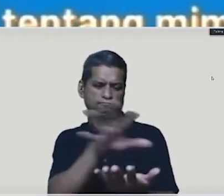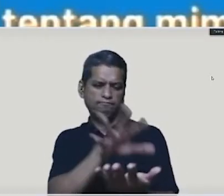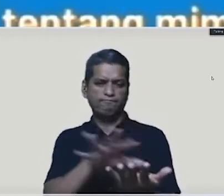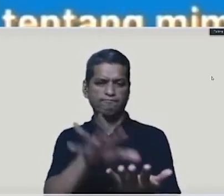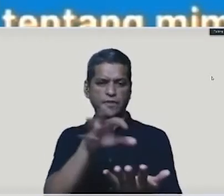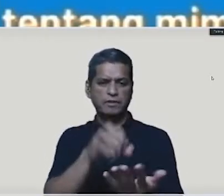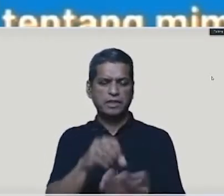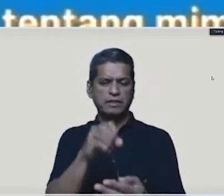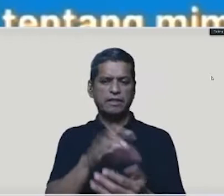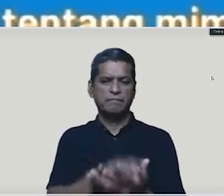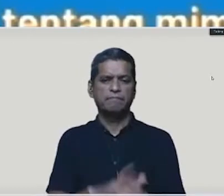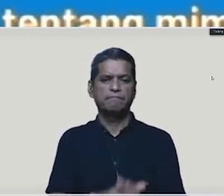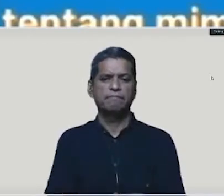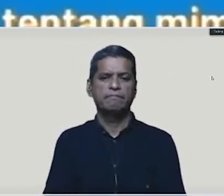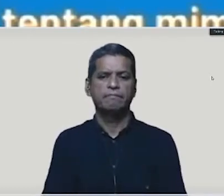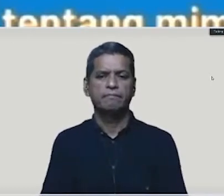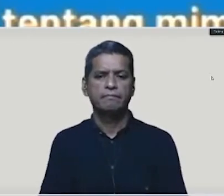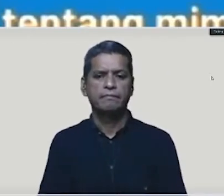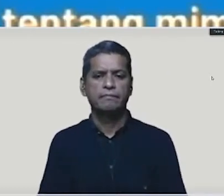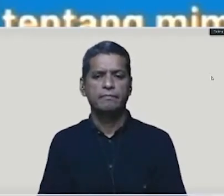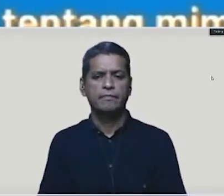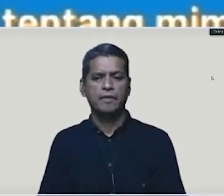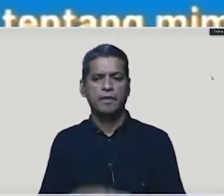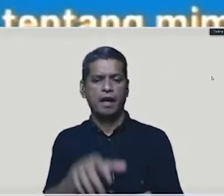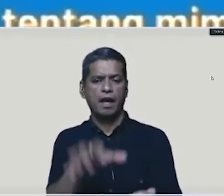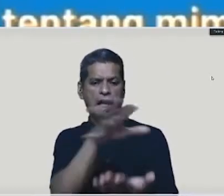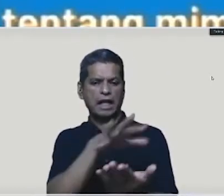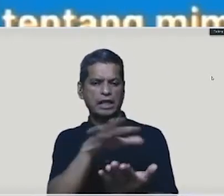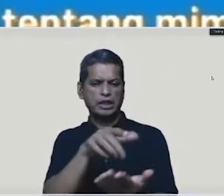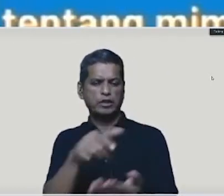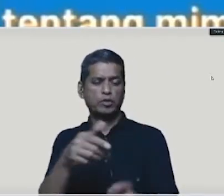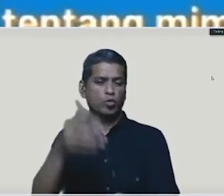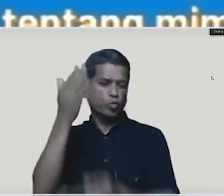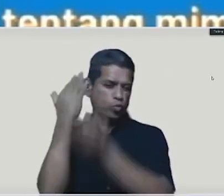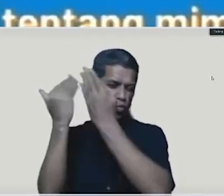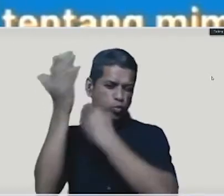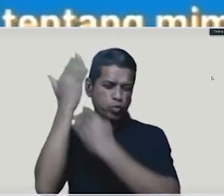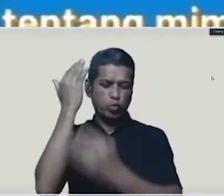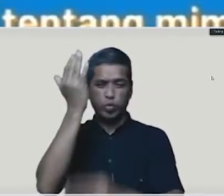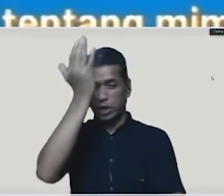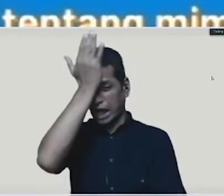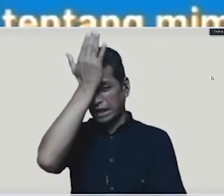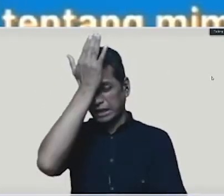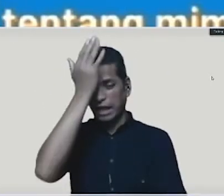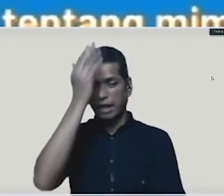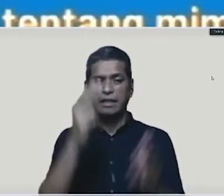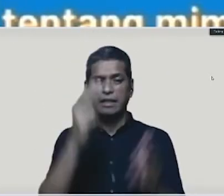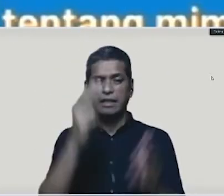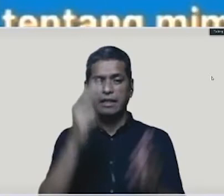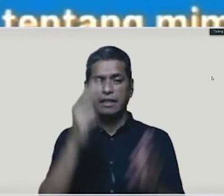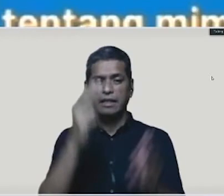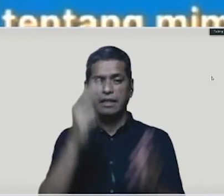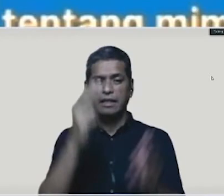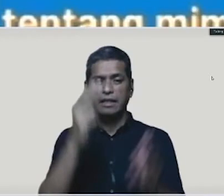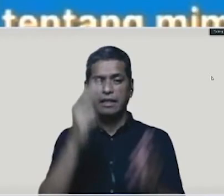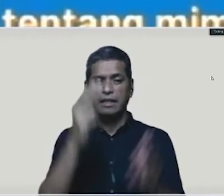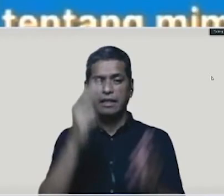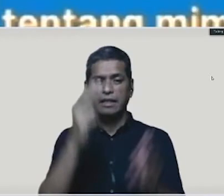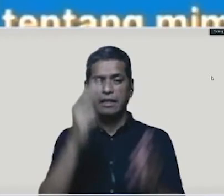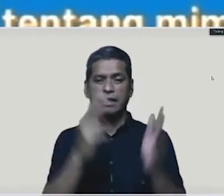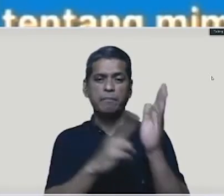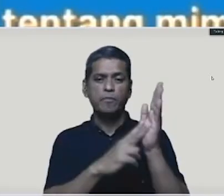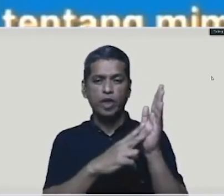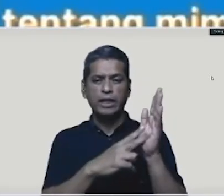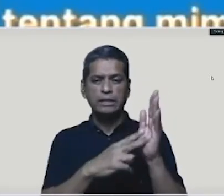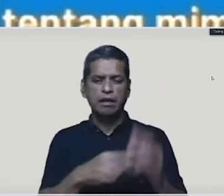tahu orang para ahli Ziza menemukan nyasar itu mereka bisa mendapat